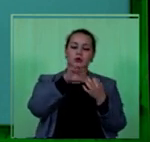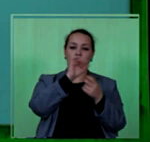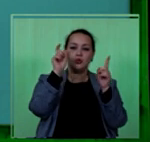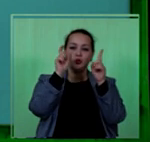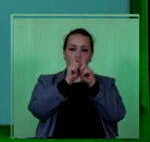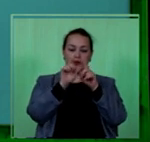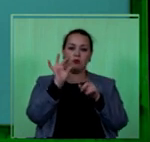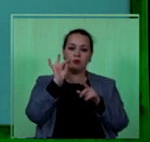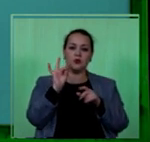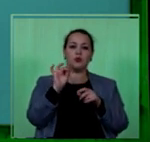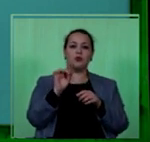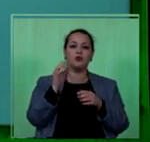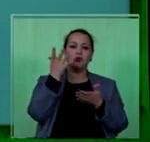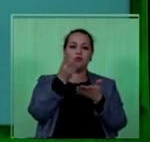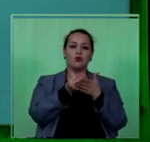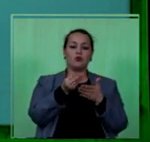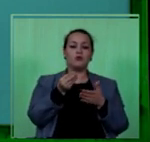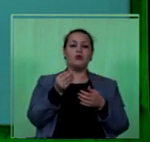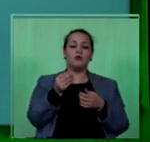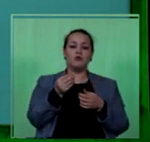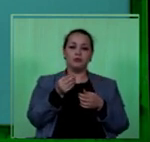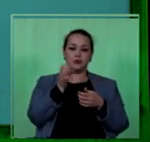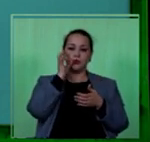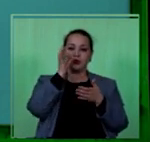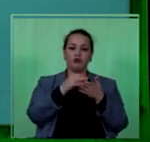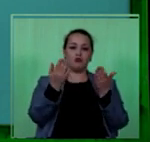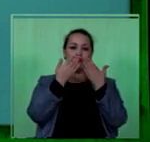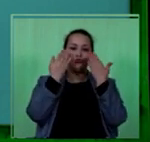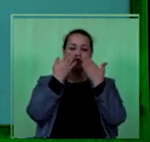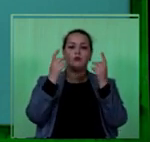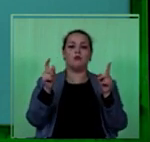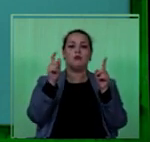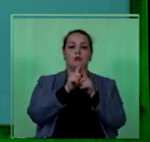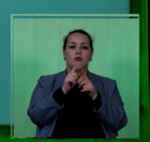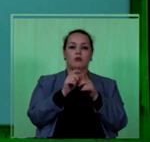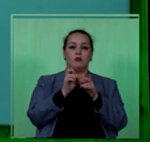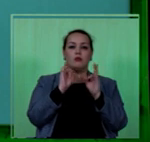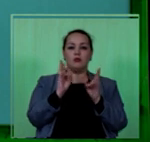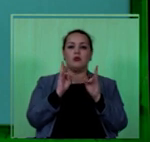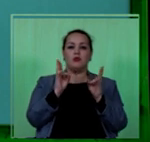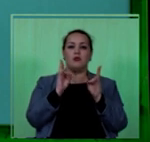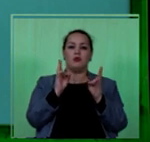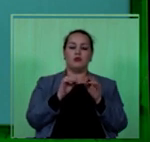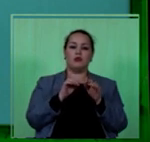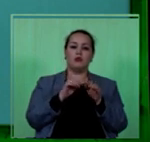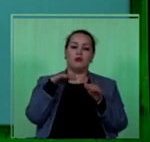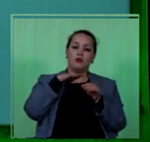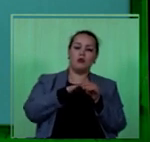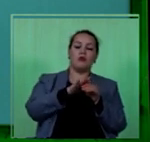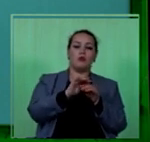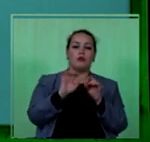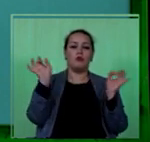обоснуйте свой ответ читаем слова нежный затопил звонкий